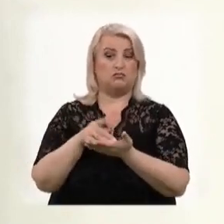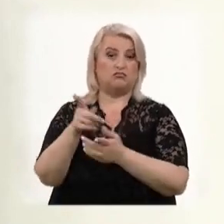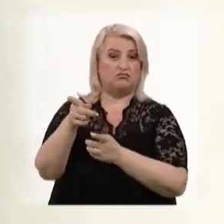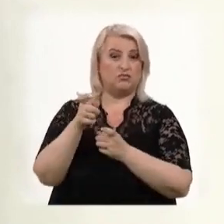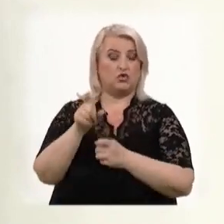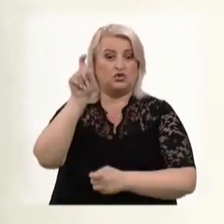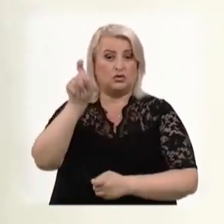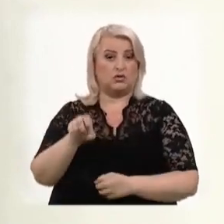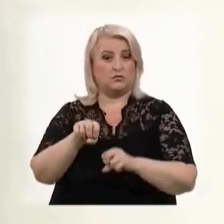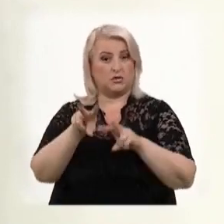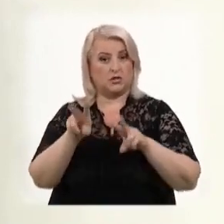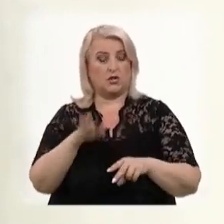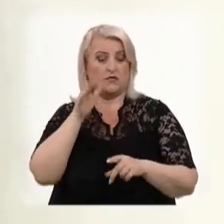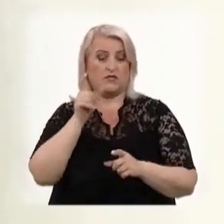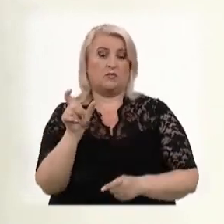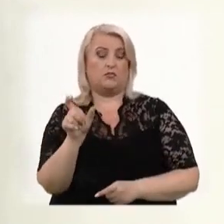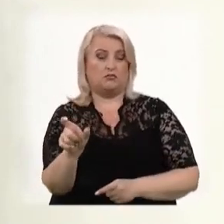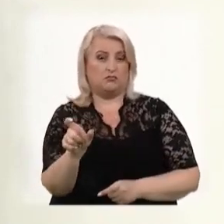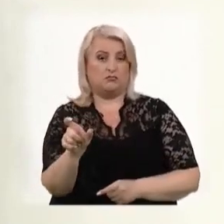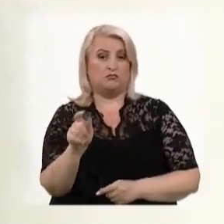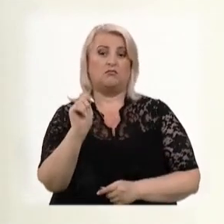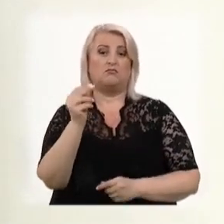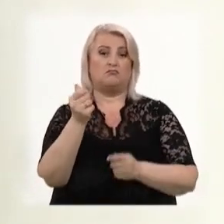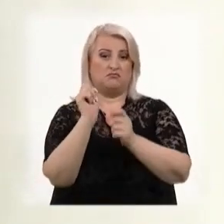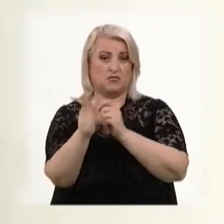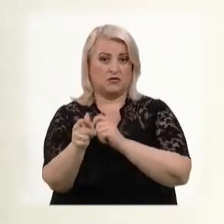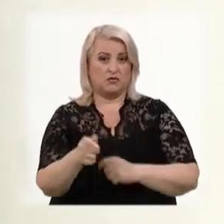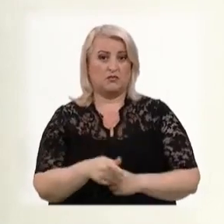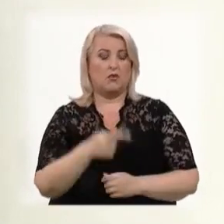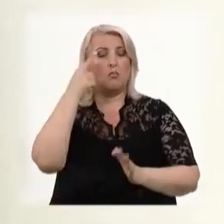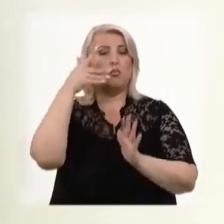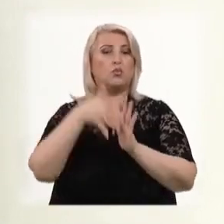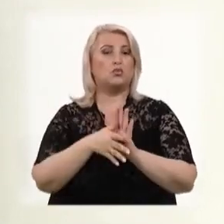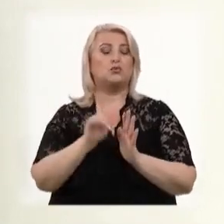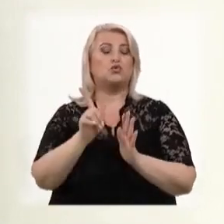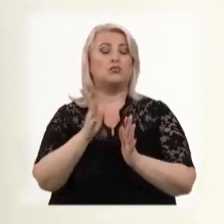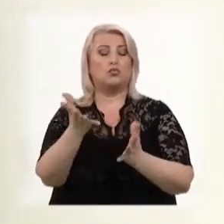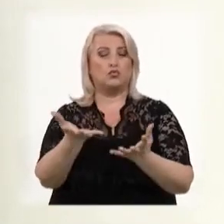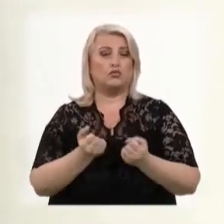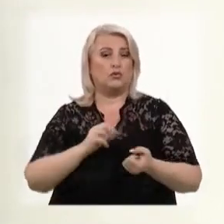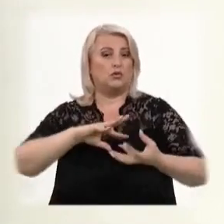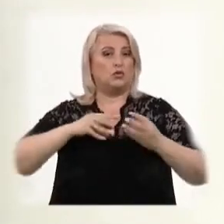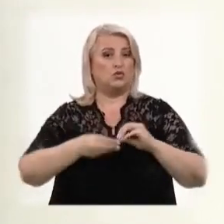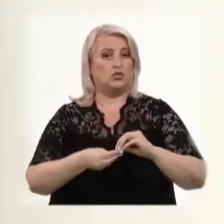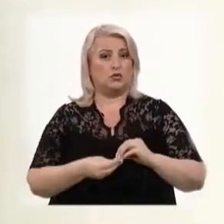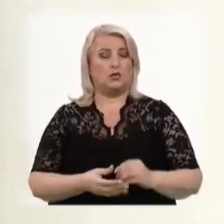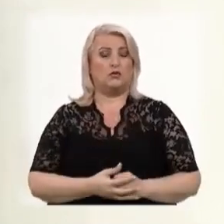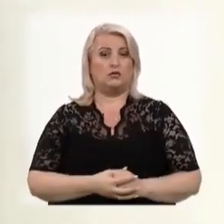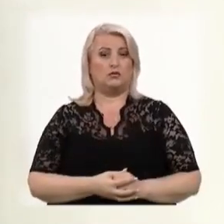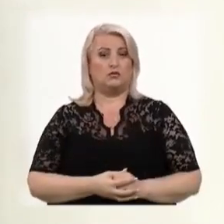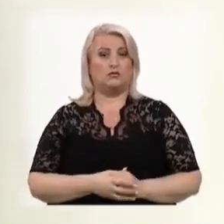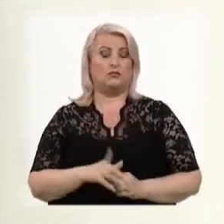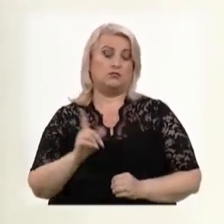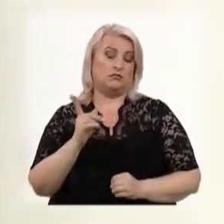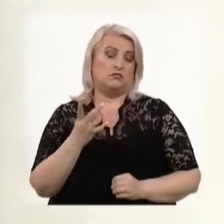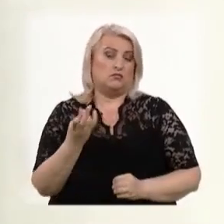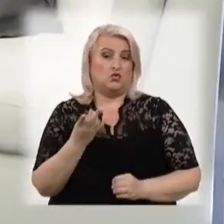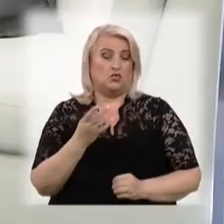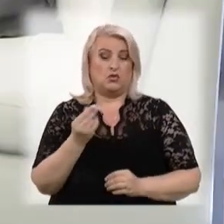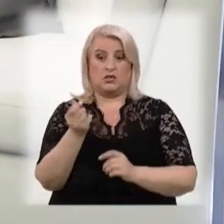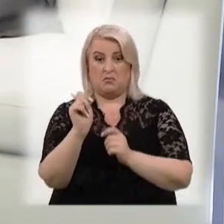pe termen scurt a dat bani ai înțeles si vei primi ai luat alcoolul dansez plece si vei primi